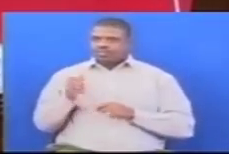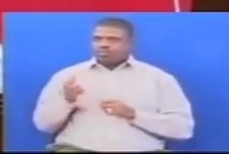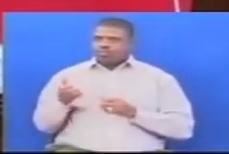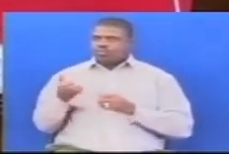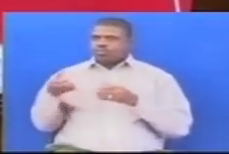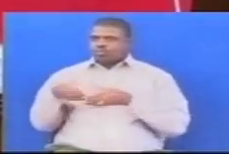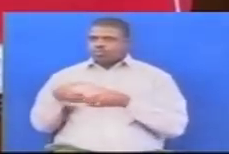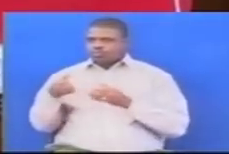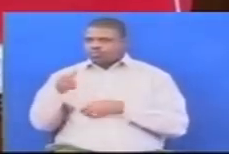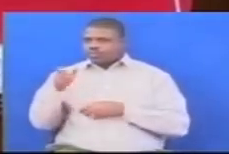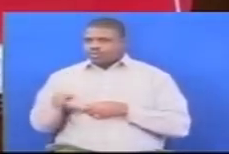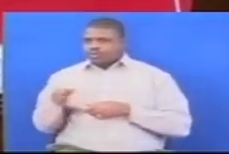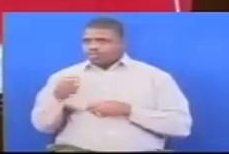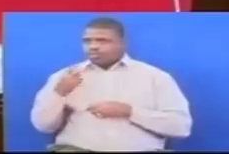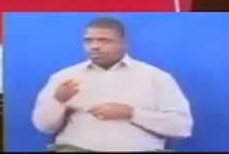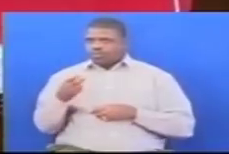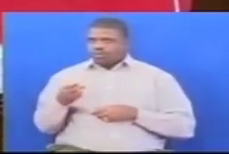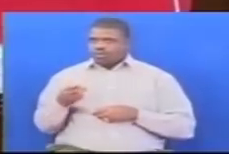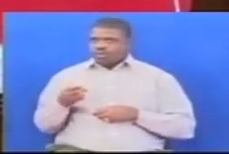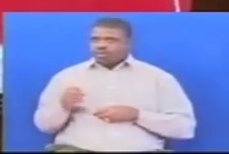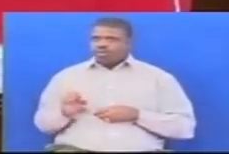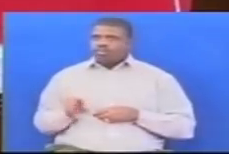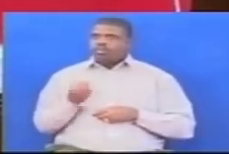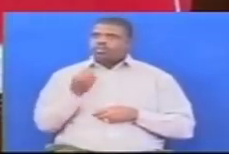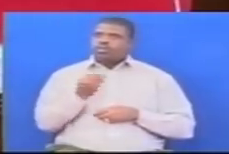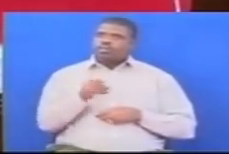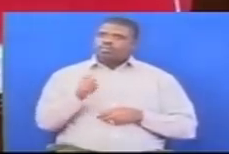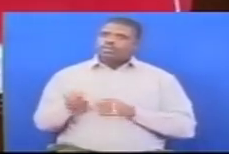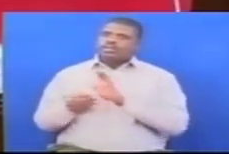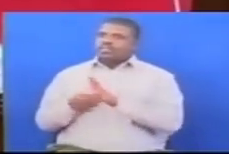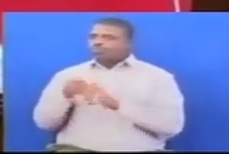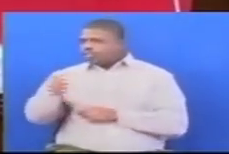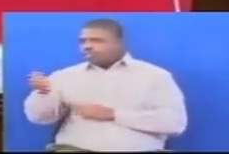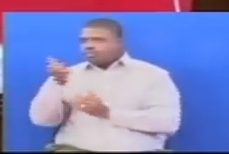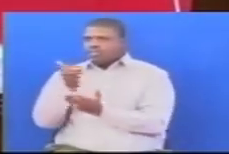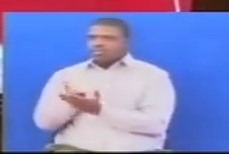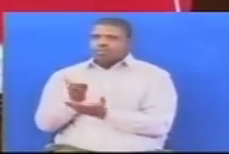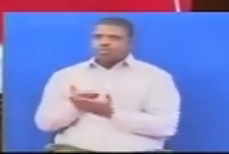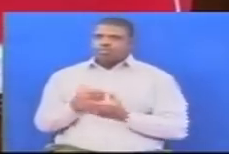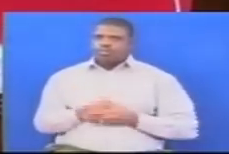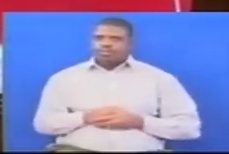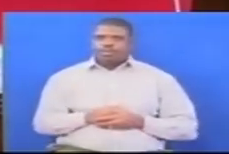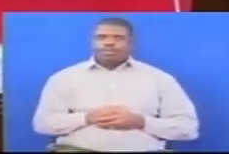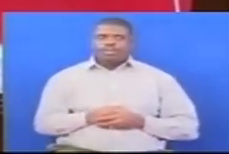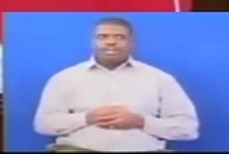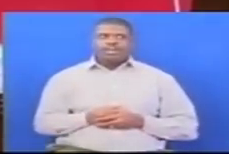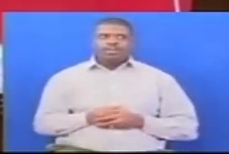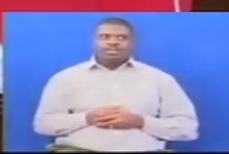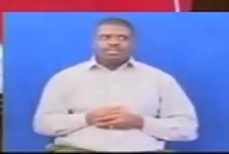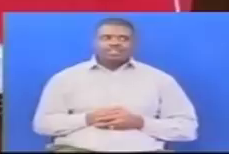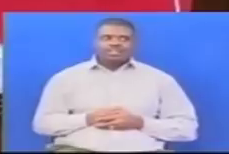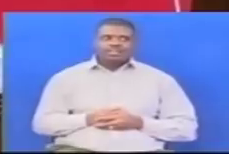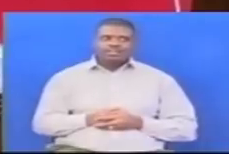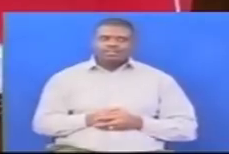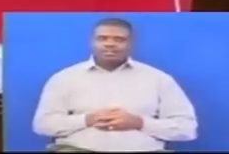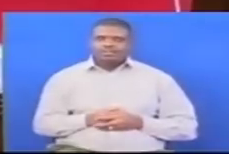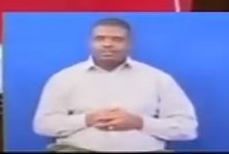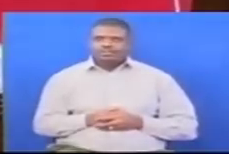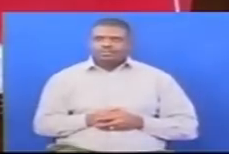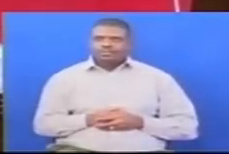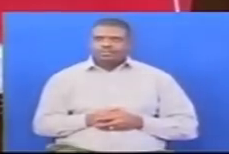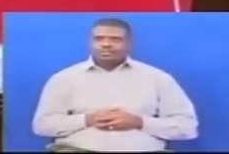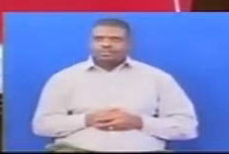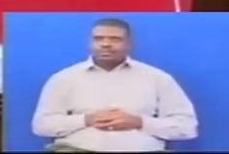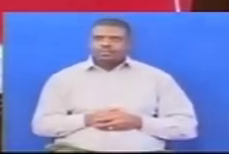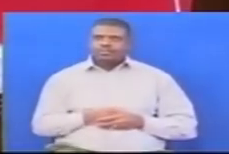wapya mradi umegundulika milioni bilioni 4.6 wewe mwenye shahidi kabla uje kwa waziri ule mradi ulikuwa mshahidi wa hela